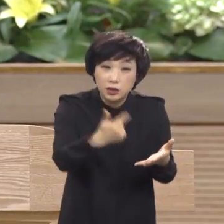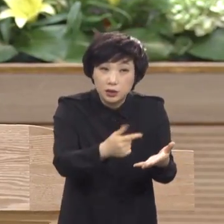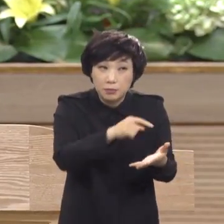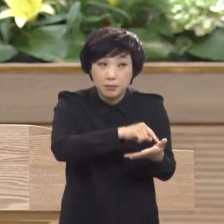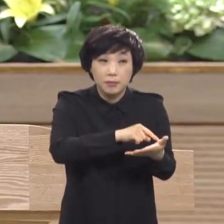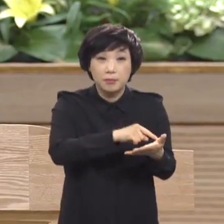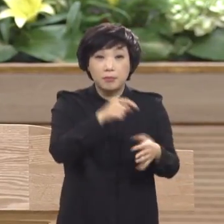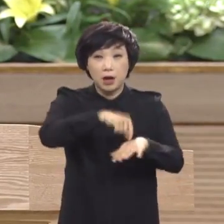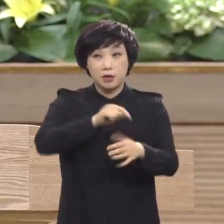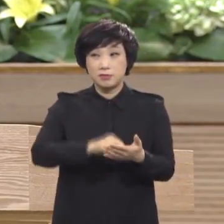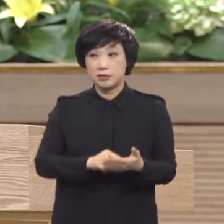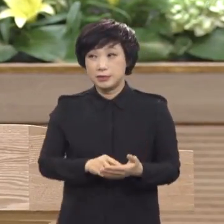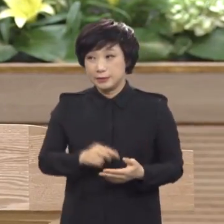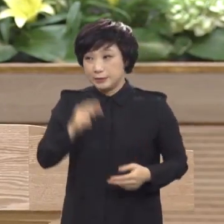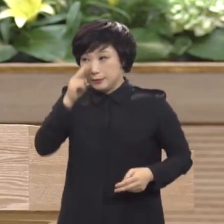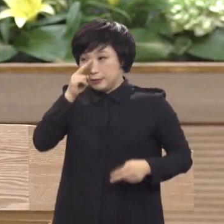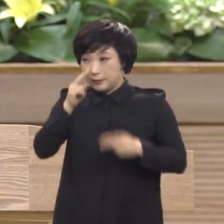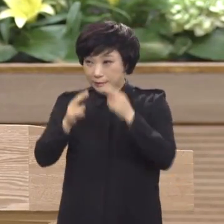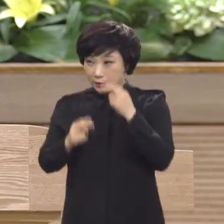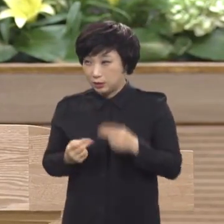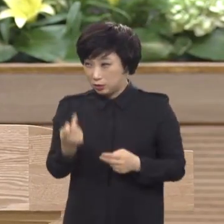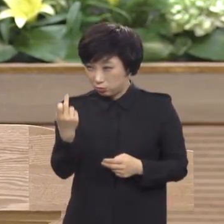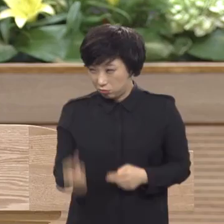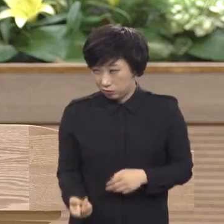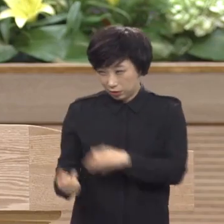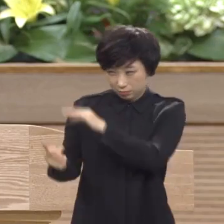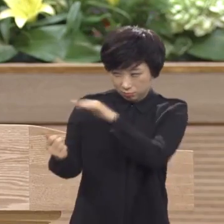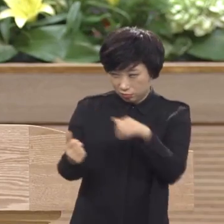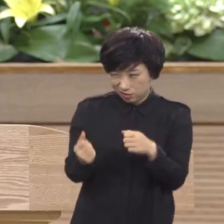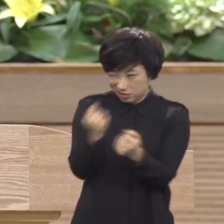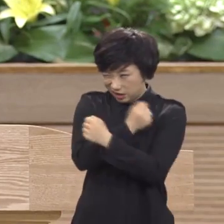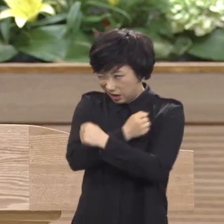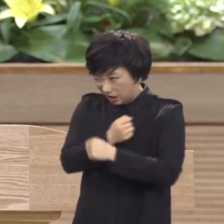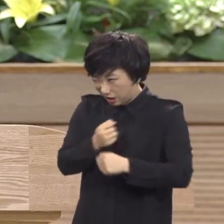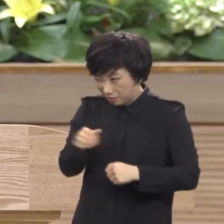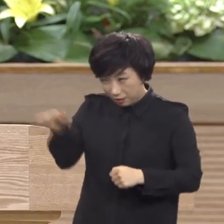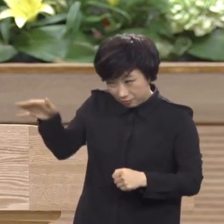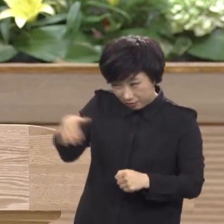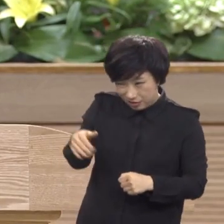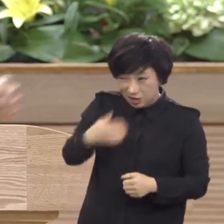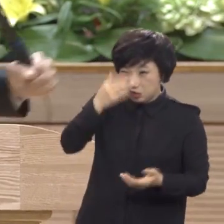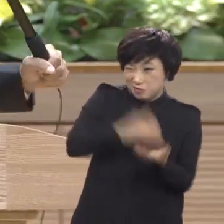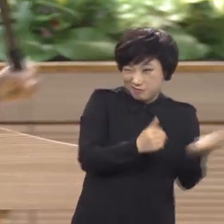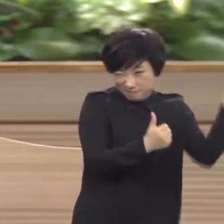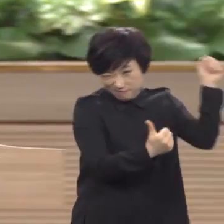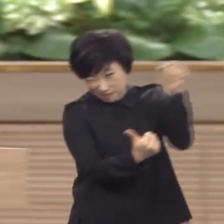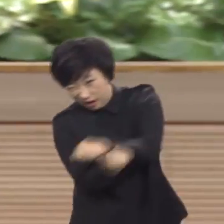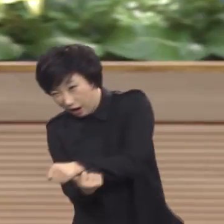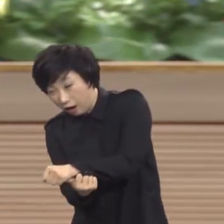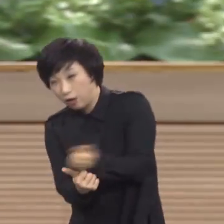시기 질투하게 만들어서 아우를 죽였다. 여기서 깨달을 게 뭐냐?